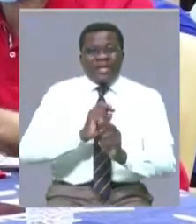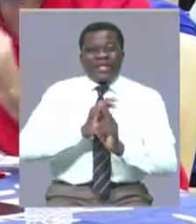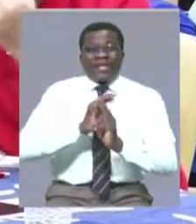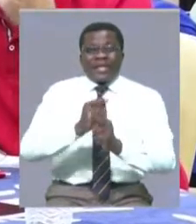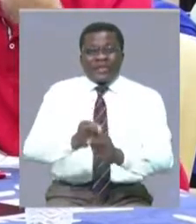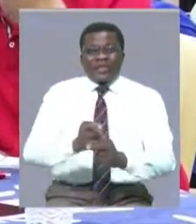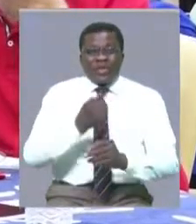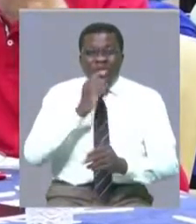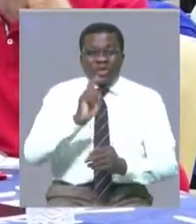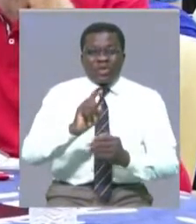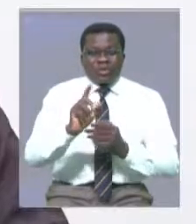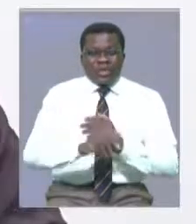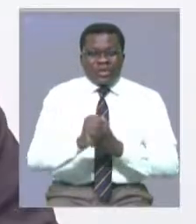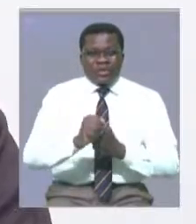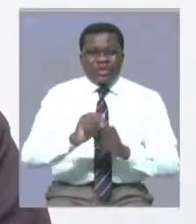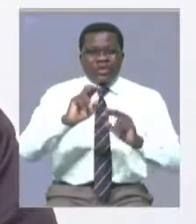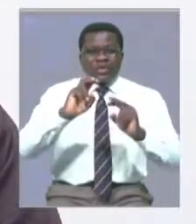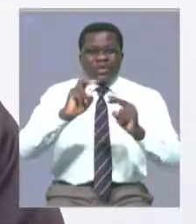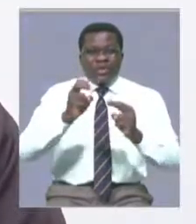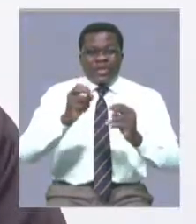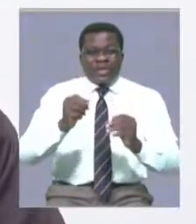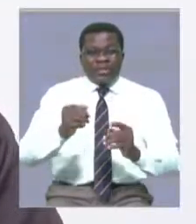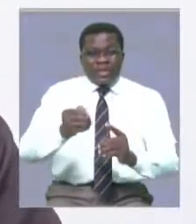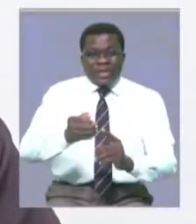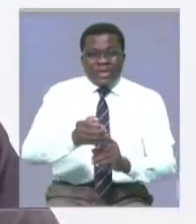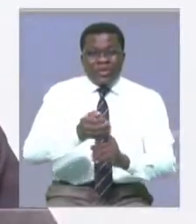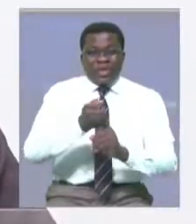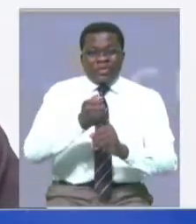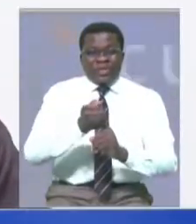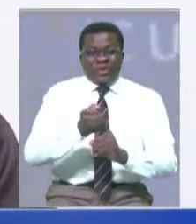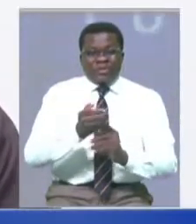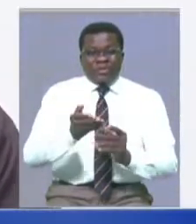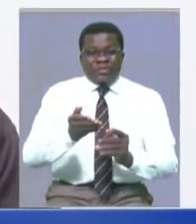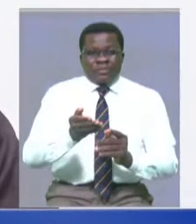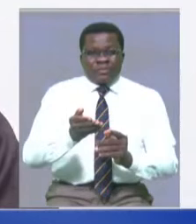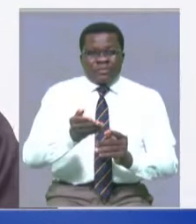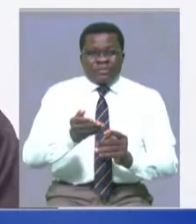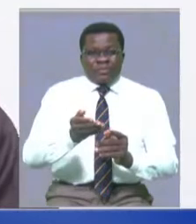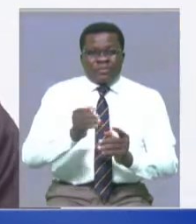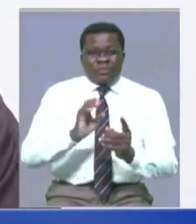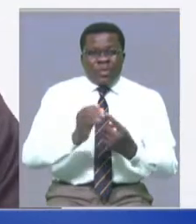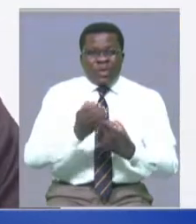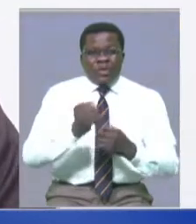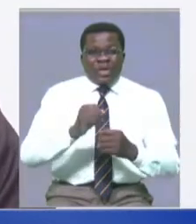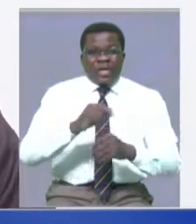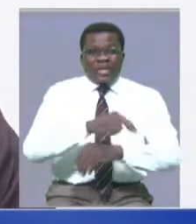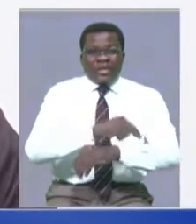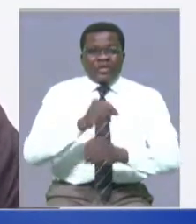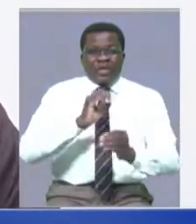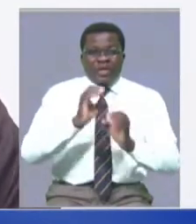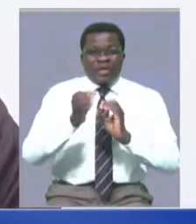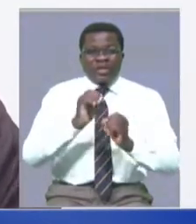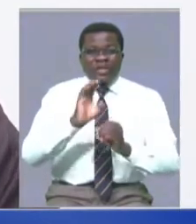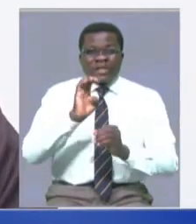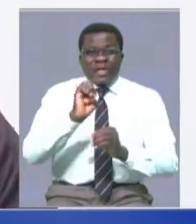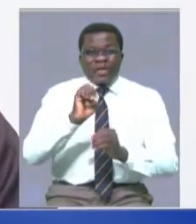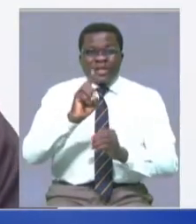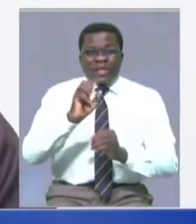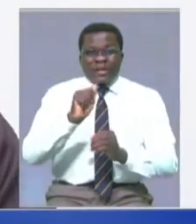et de recommandations. Le thème qui nous réunit, à savoir le cadre régional de la concurrence de la